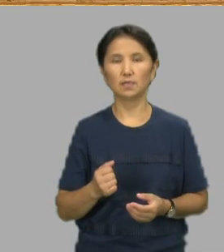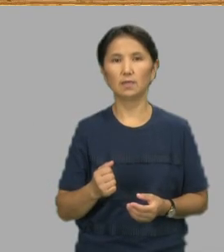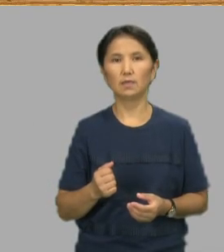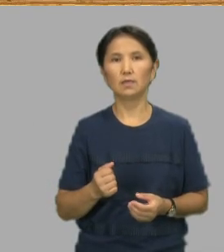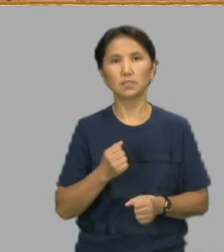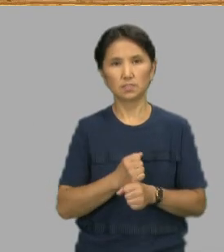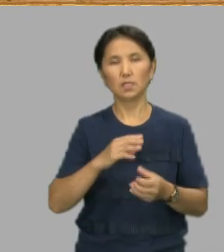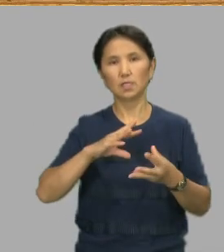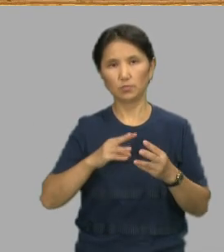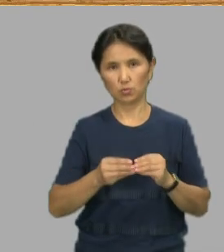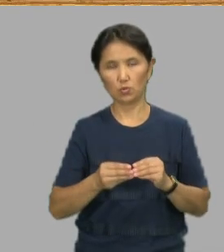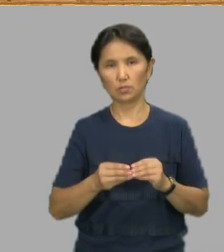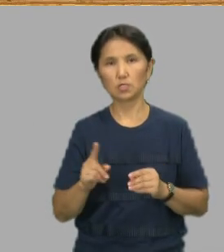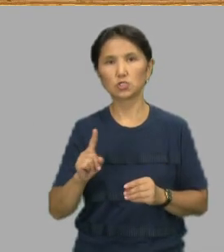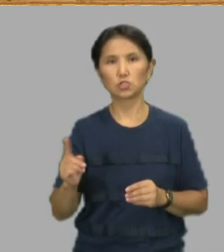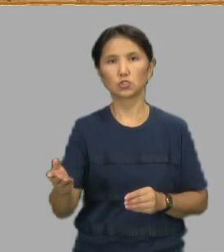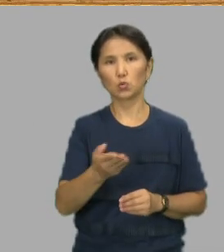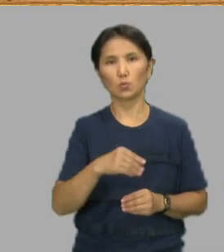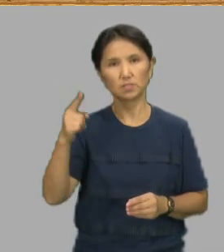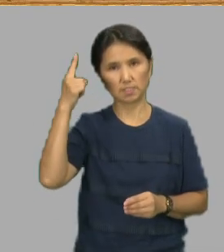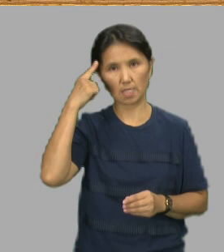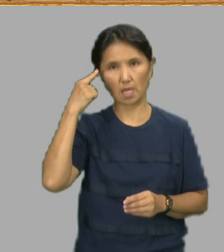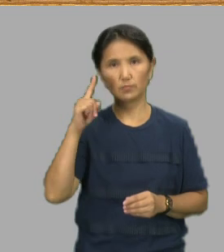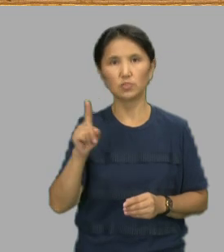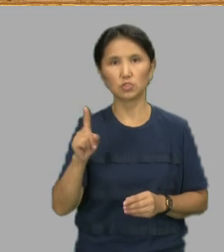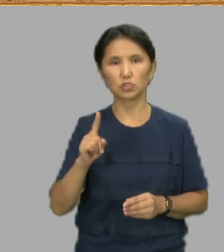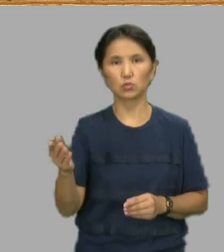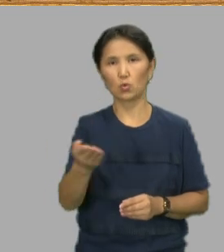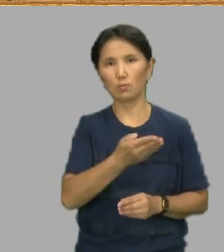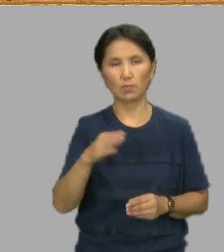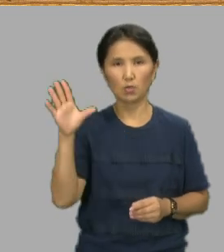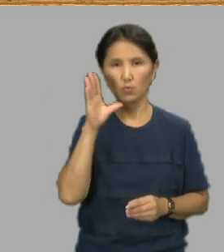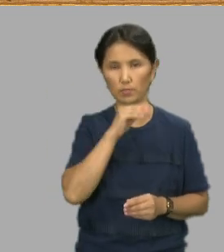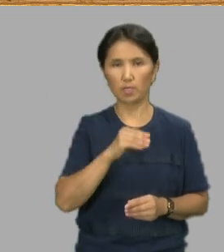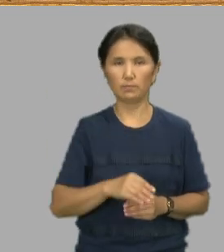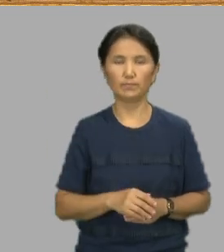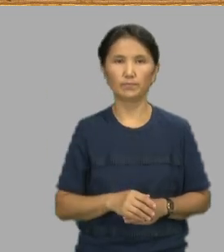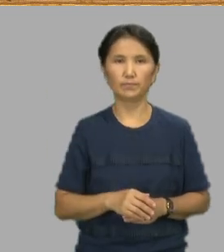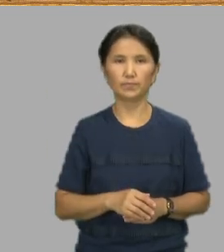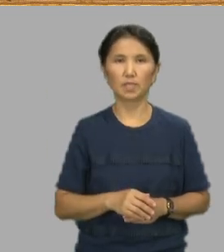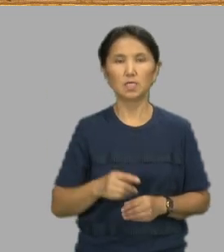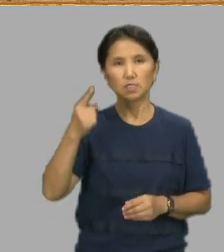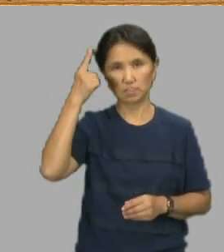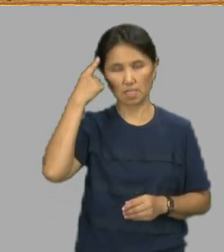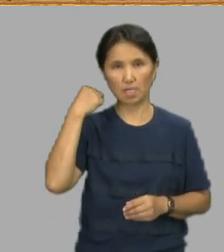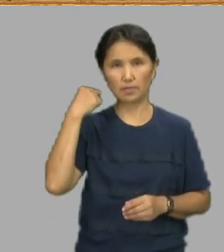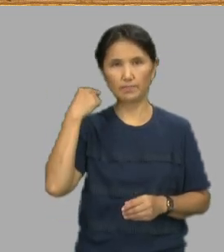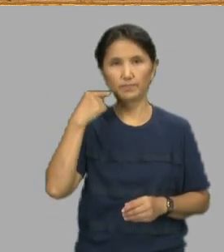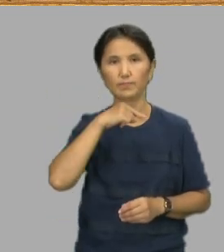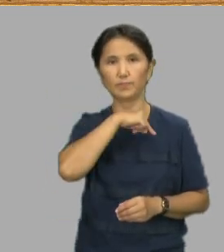Давайте подведем итог. Что мы знаем и что мы умеем?